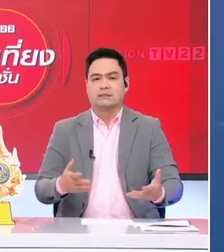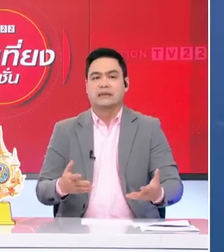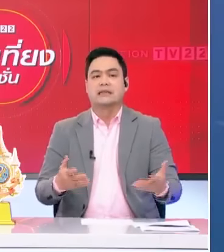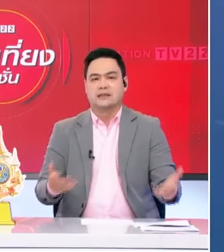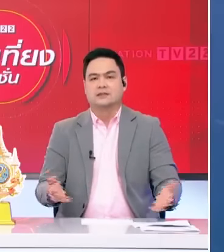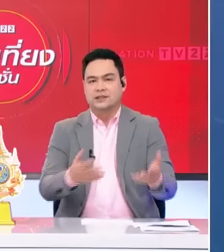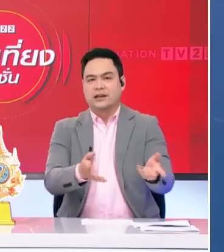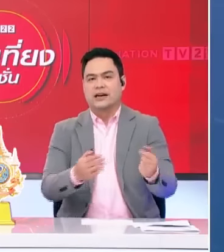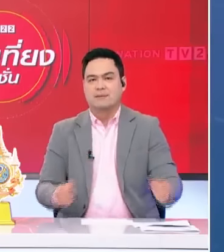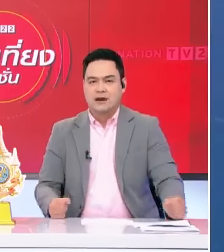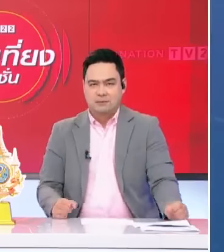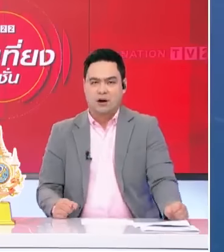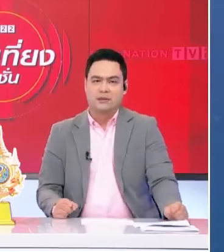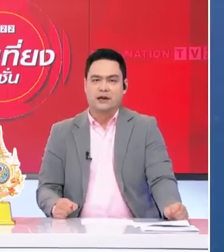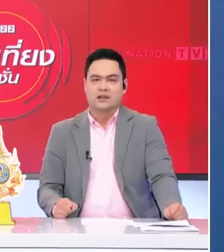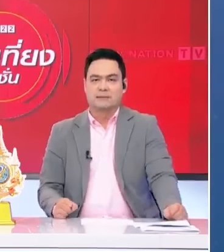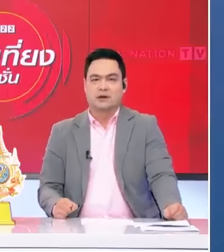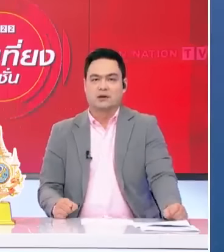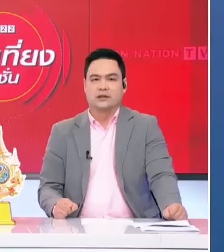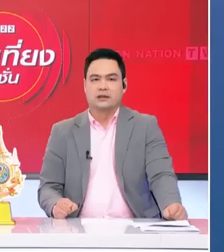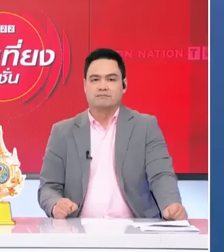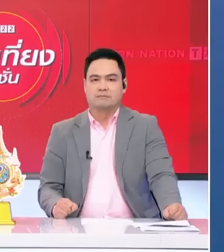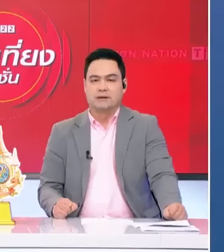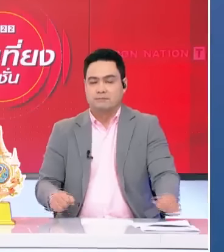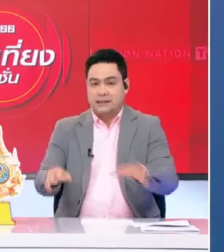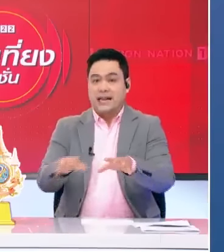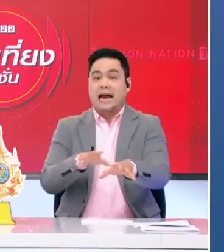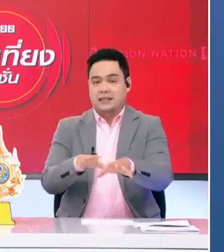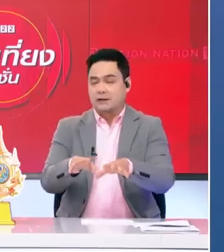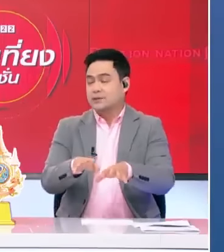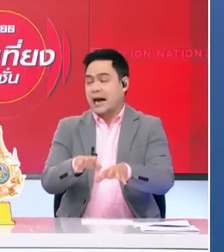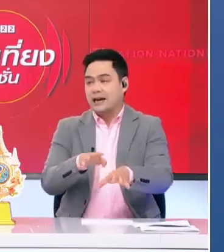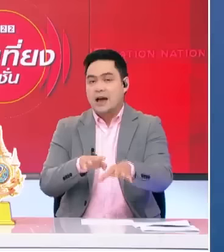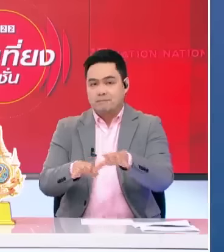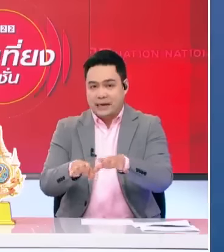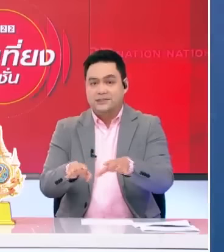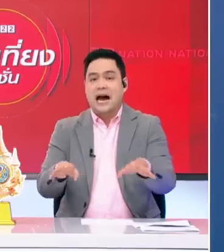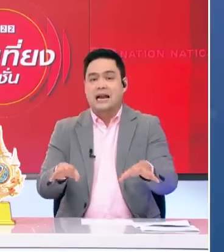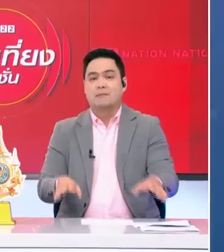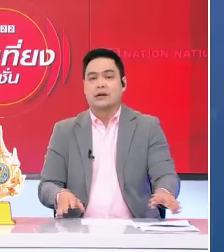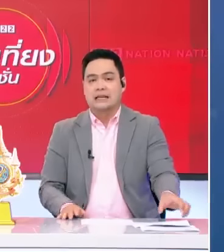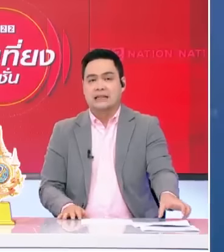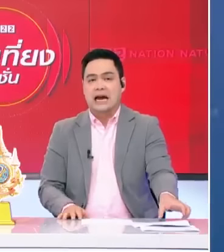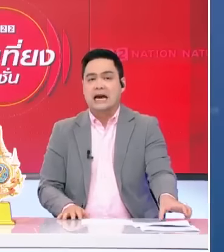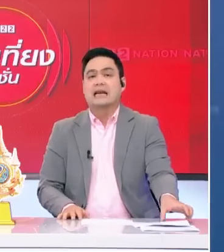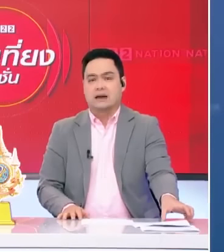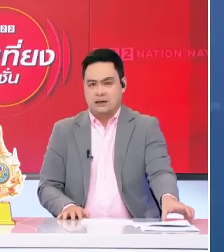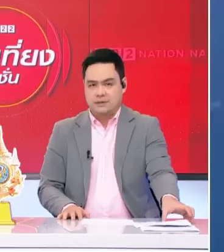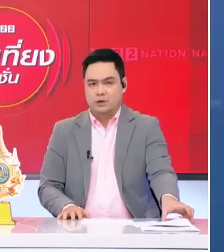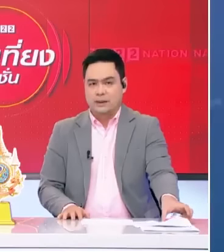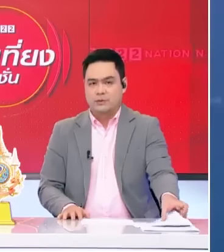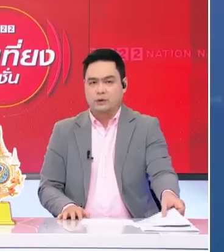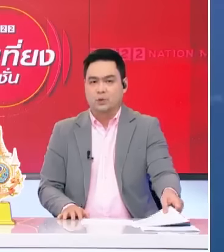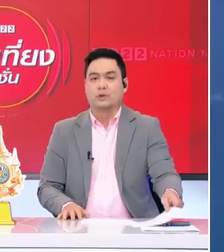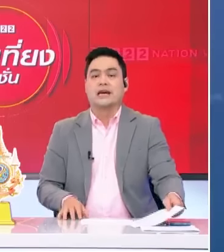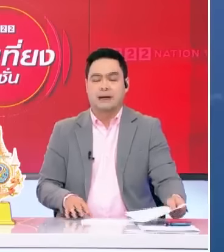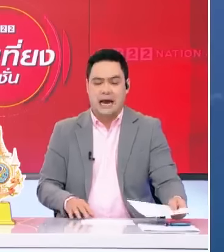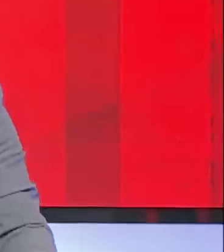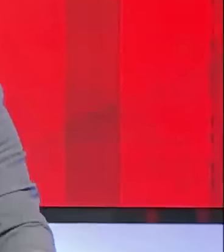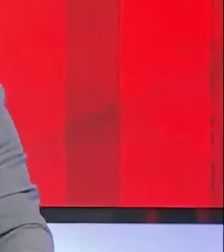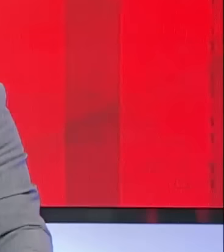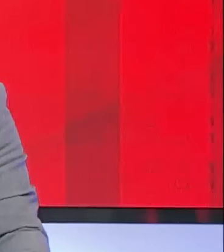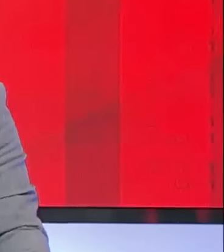ภาพชีวิตมันดีขึ้นซึ่งก็เนี่ยครับพ่อเมืองก็จะเป็นคนที่เหมือนประสานใช้คำประสานแล้วประสานและบริหารจัดการหลักๆนะเพื่อคุณภาพชีวิตคนกรุ